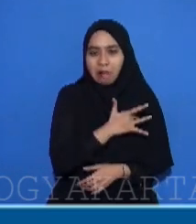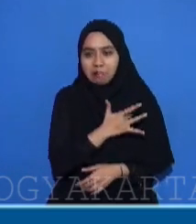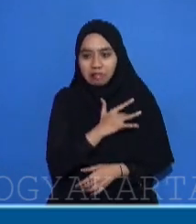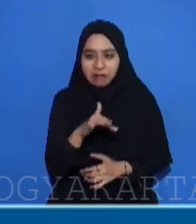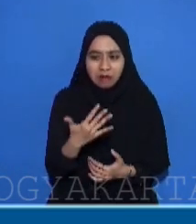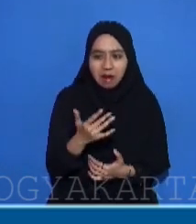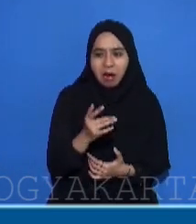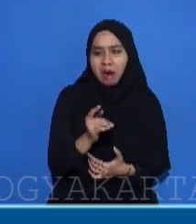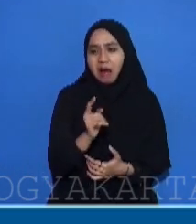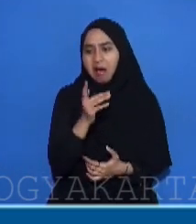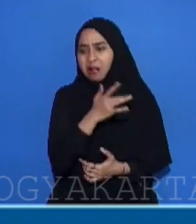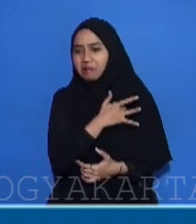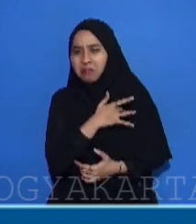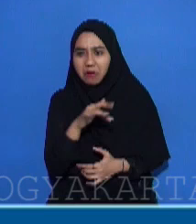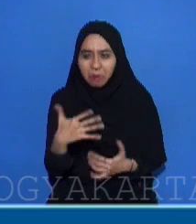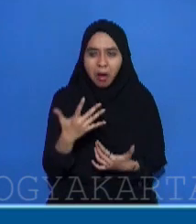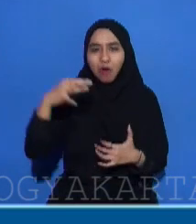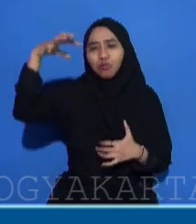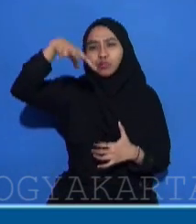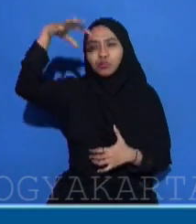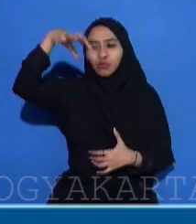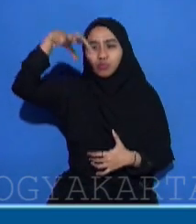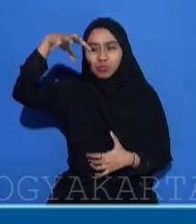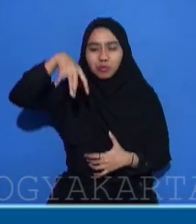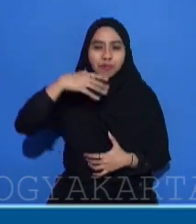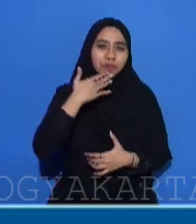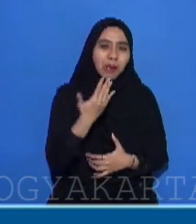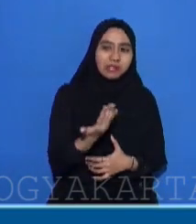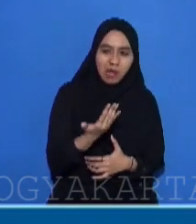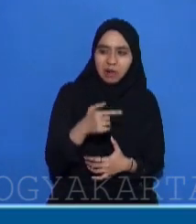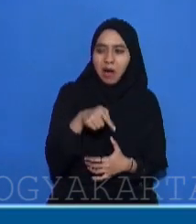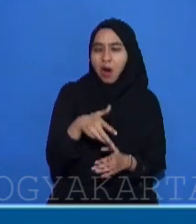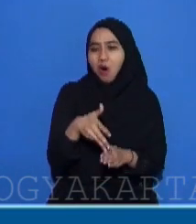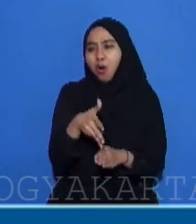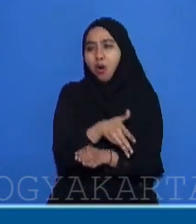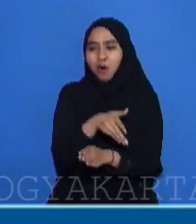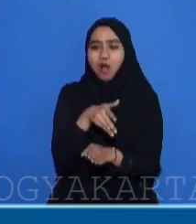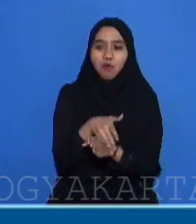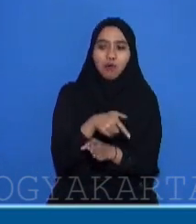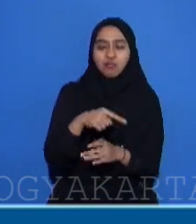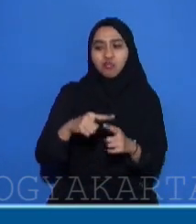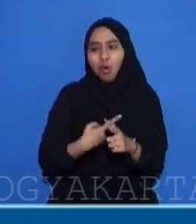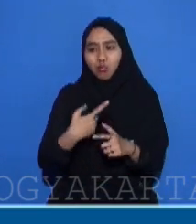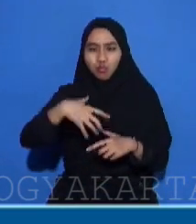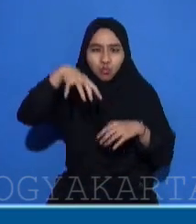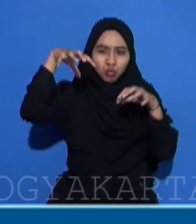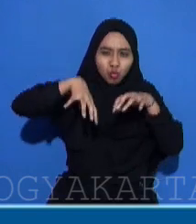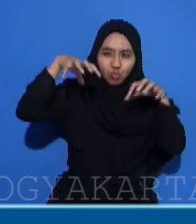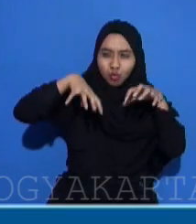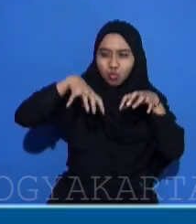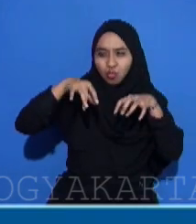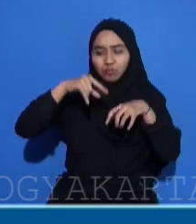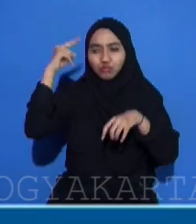musim penghujan atau musim rendeng biasanya pun wonten ing awal musim menika cuacane